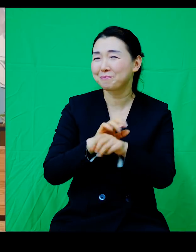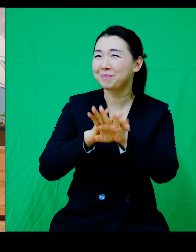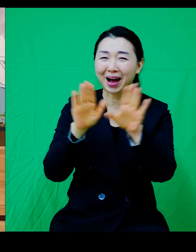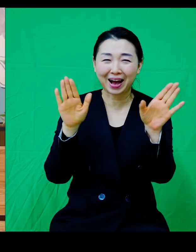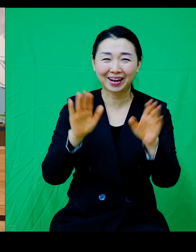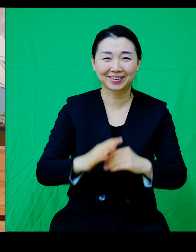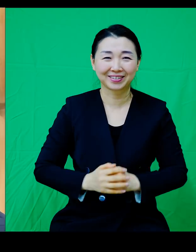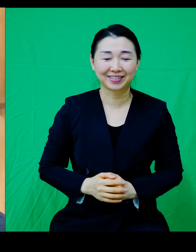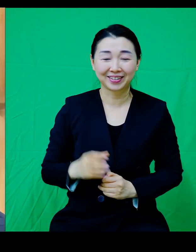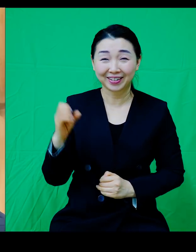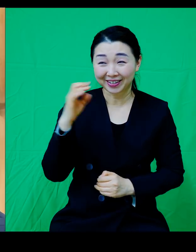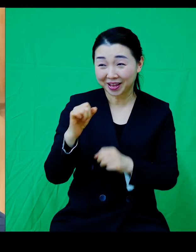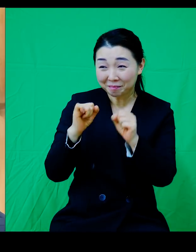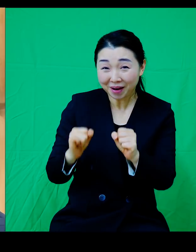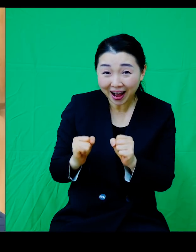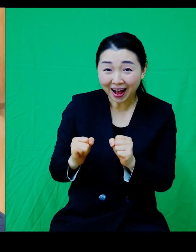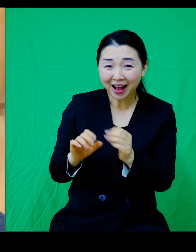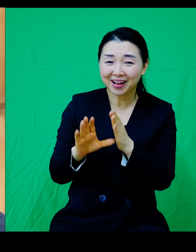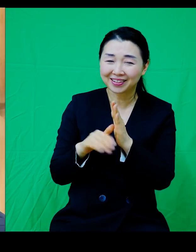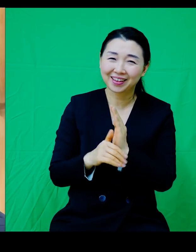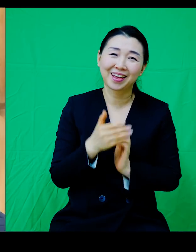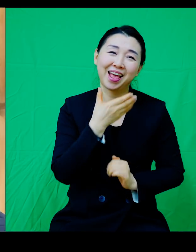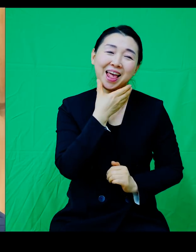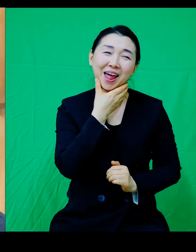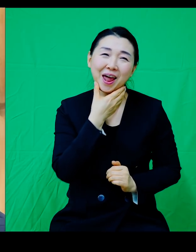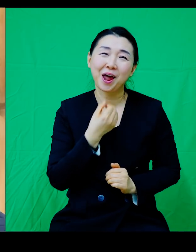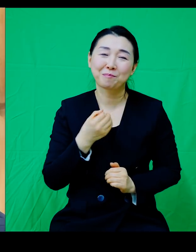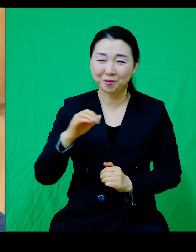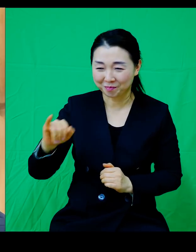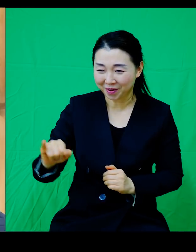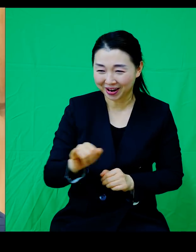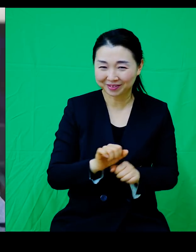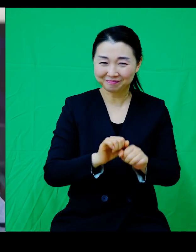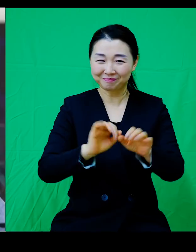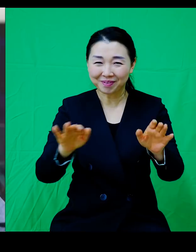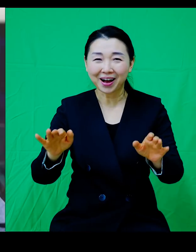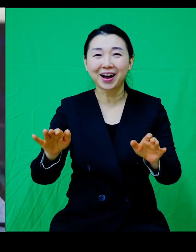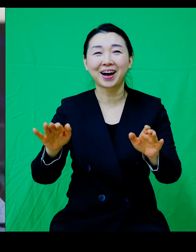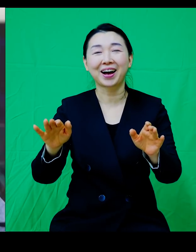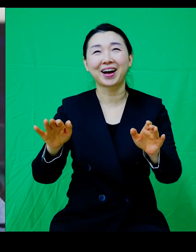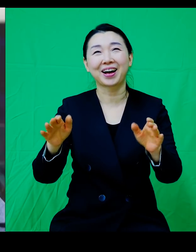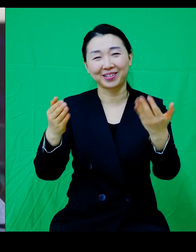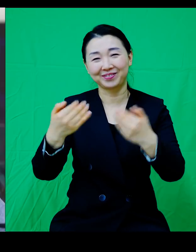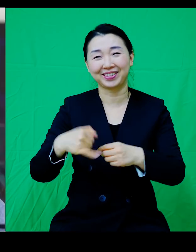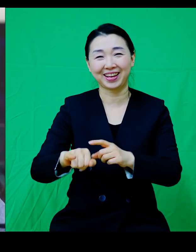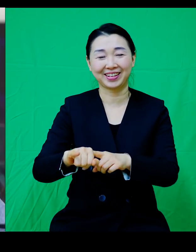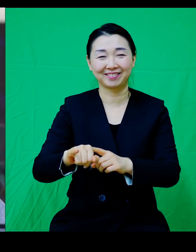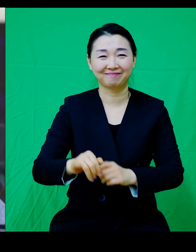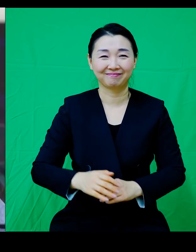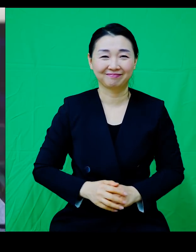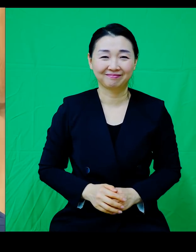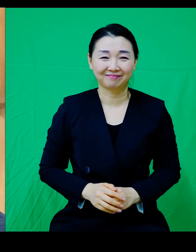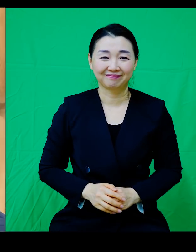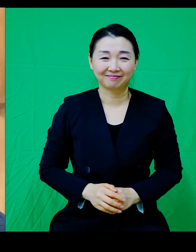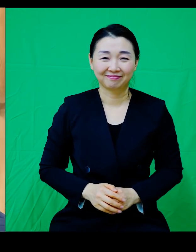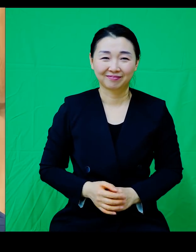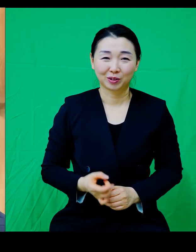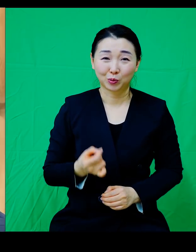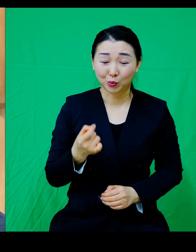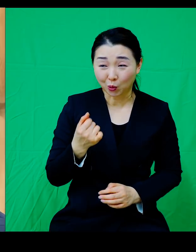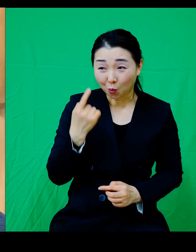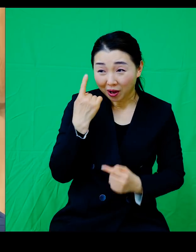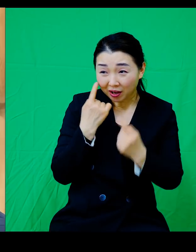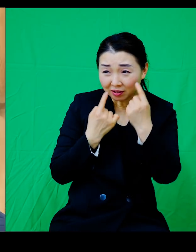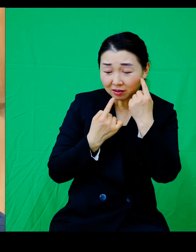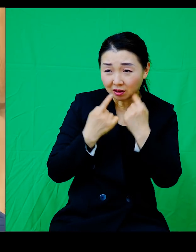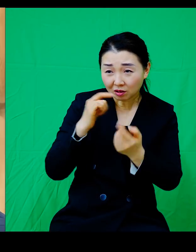네. 밝아요. 네. 너무 밝아서 그냥 있기만 해도 그 행복을 막 퍼뜨리는 그런 친구예요. 그리고 되게 이제